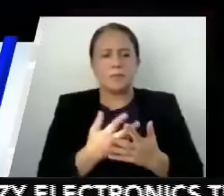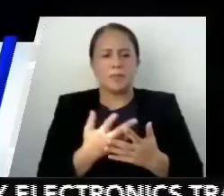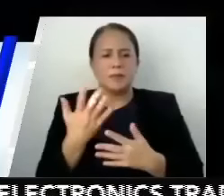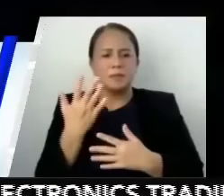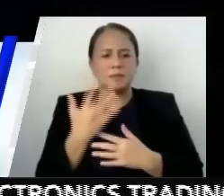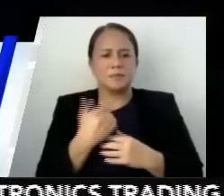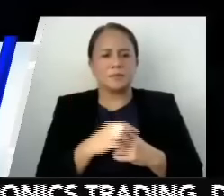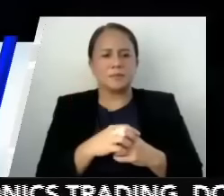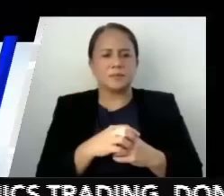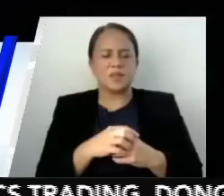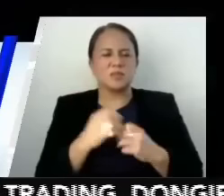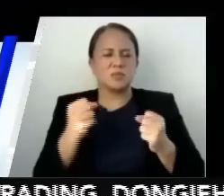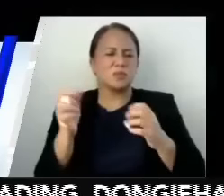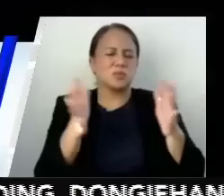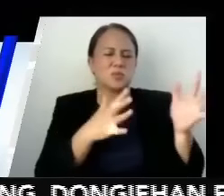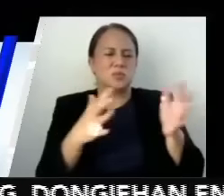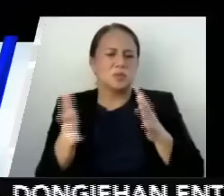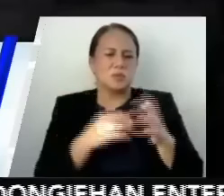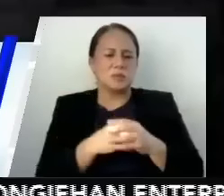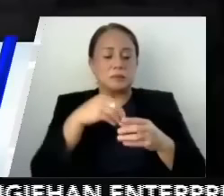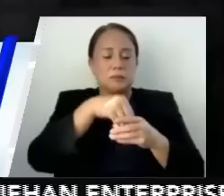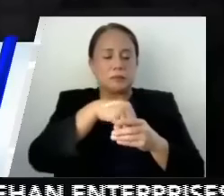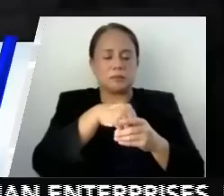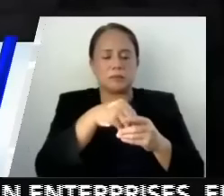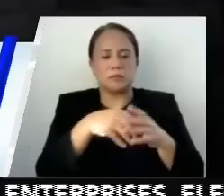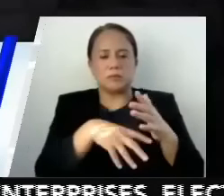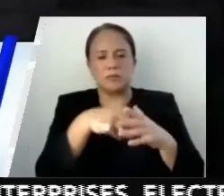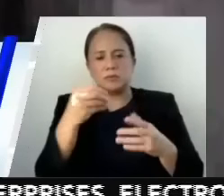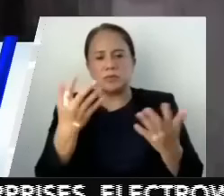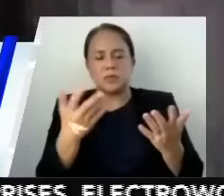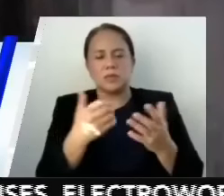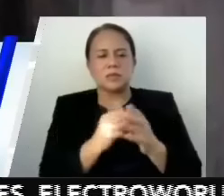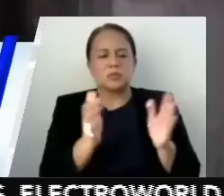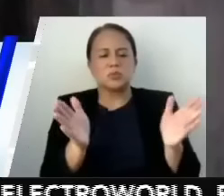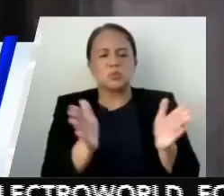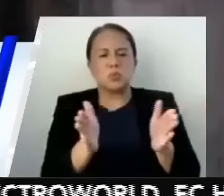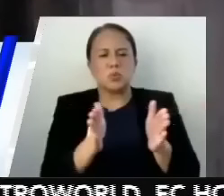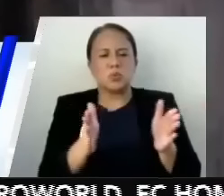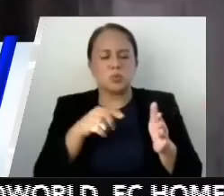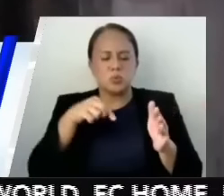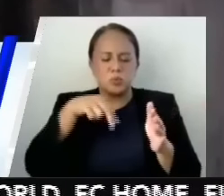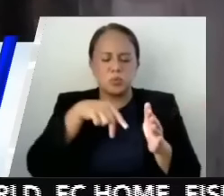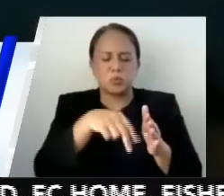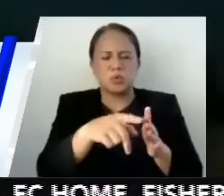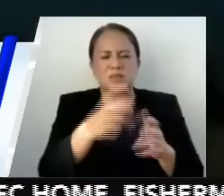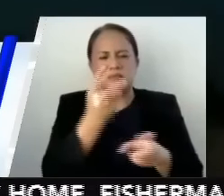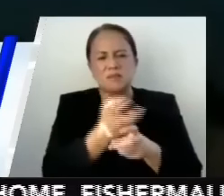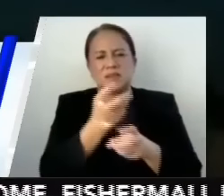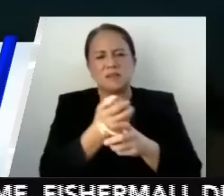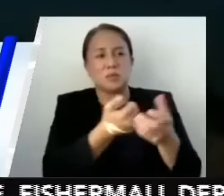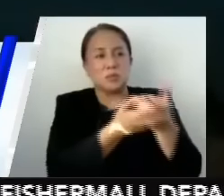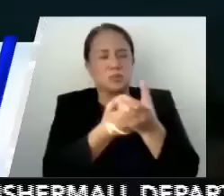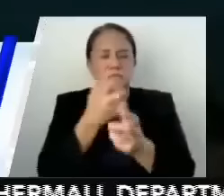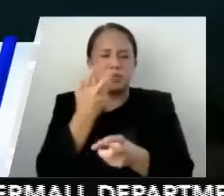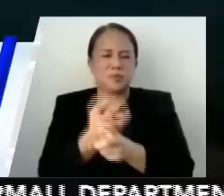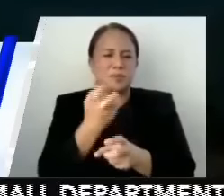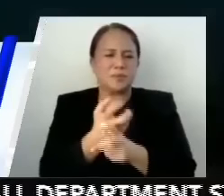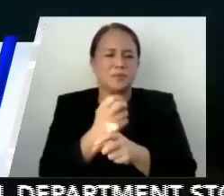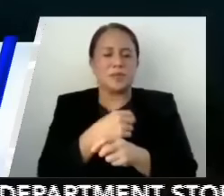hangin. Sa looban nagmula ang sunog at may kasikipan din papasok kaya nahirapan ng mga bumbero. Pati ilang